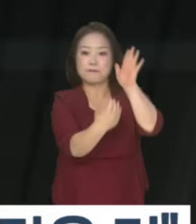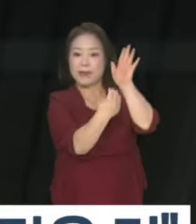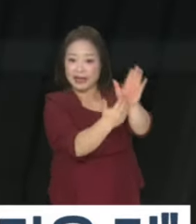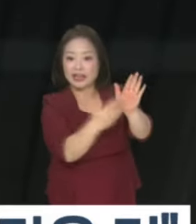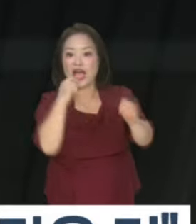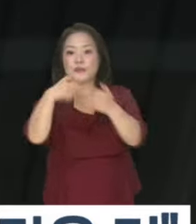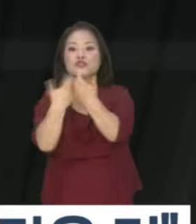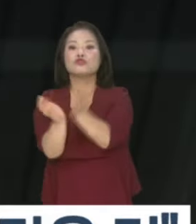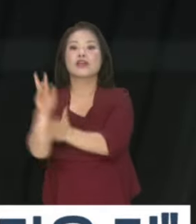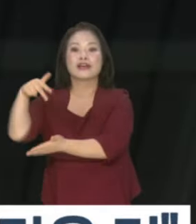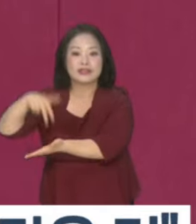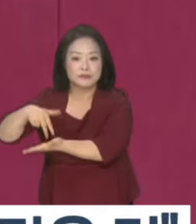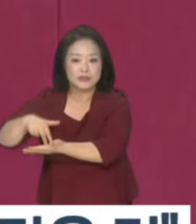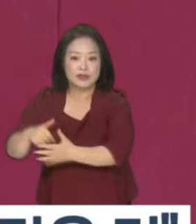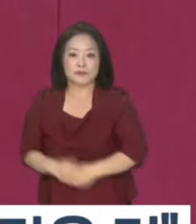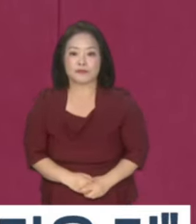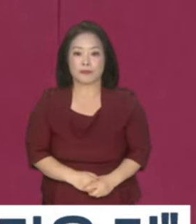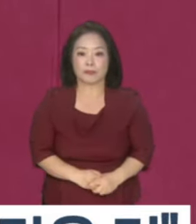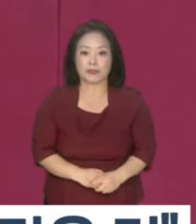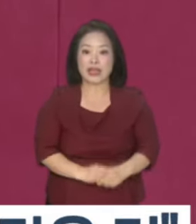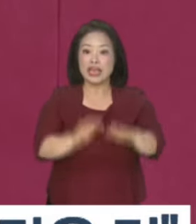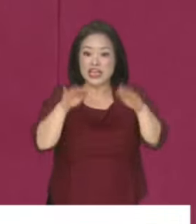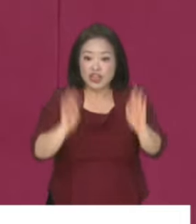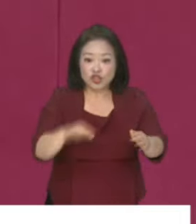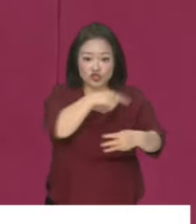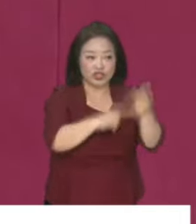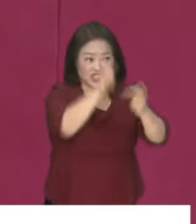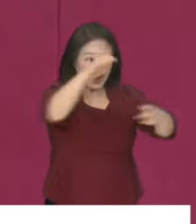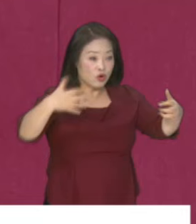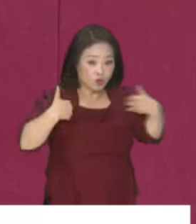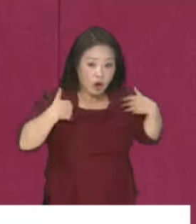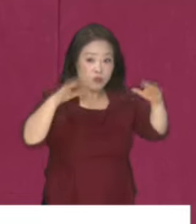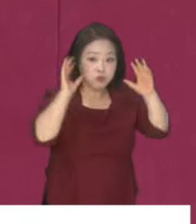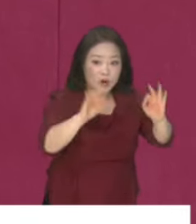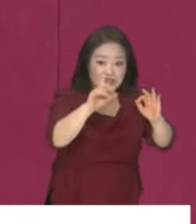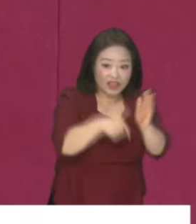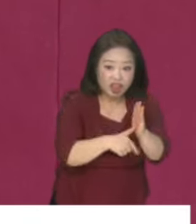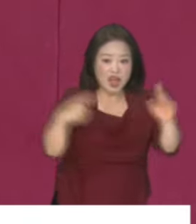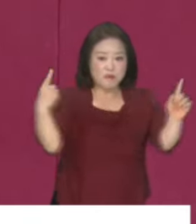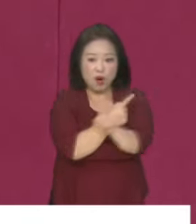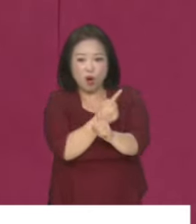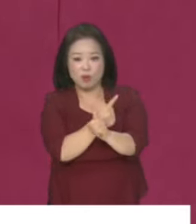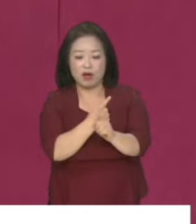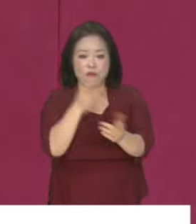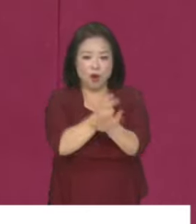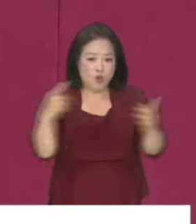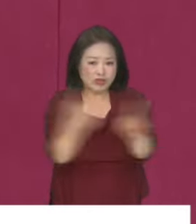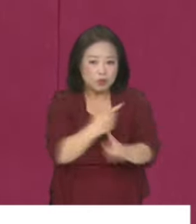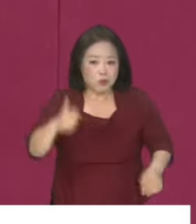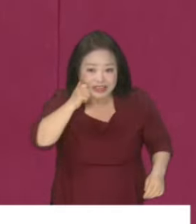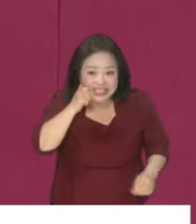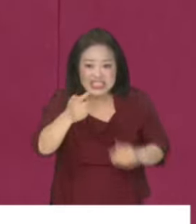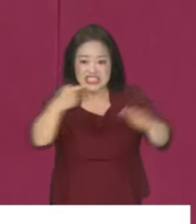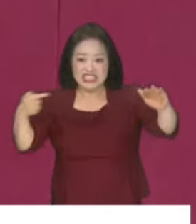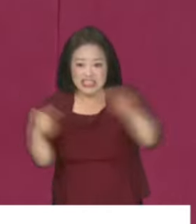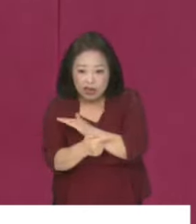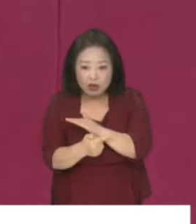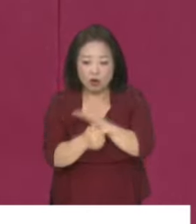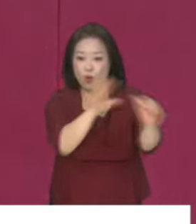민주당 주장입니다. 정권은 법을 고치지 못하니 시행령을 바꾸고 그것도